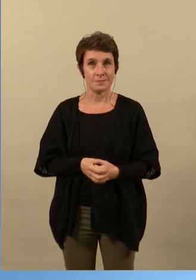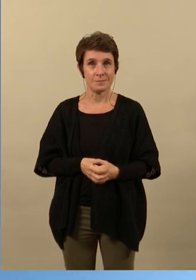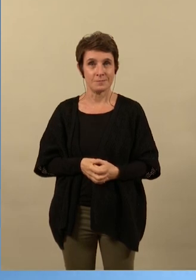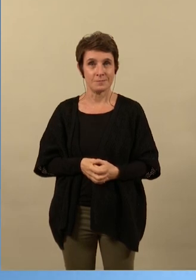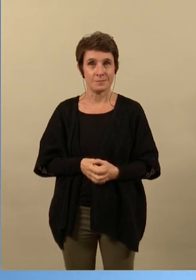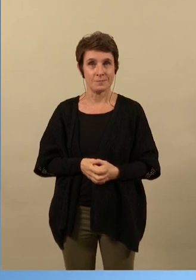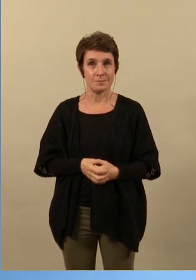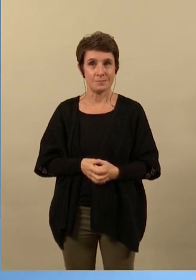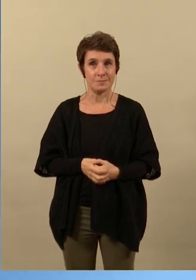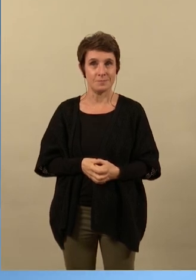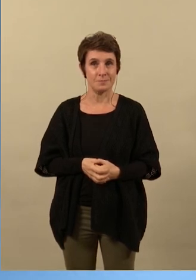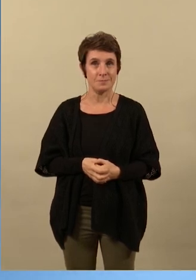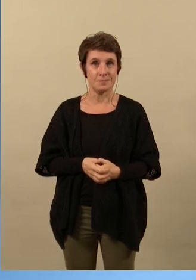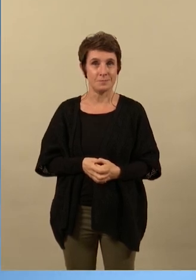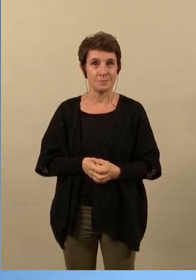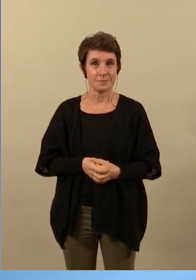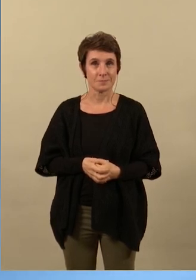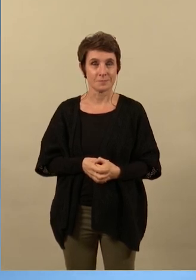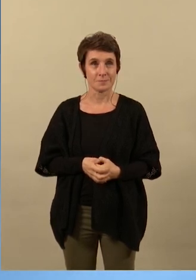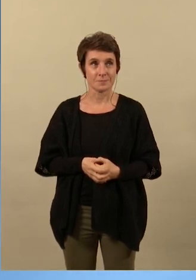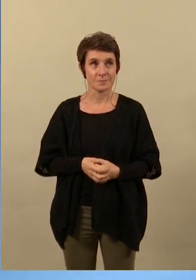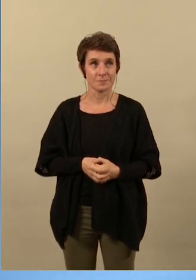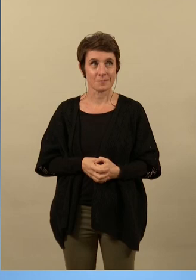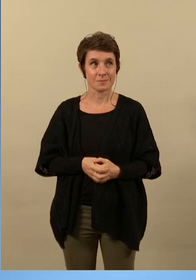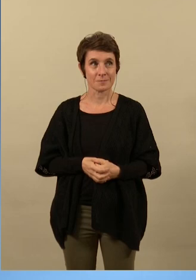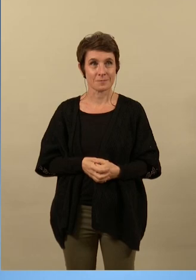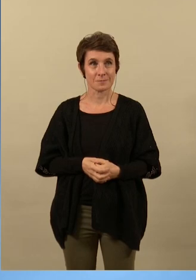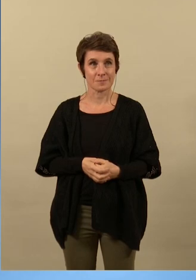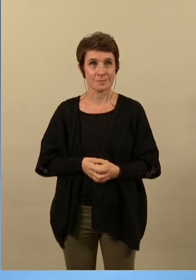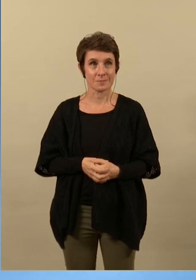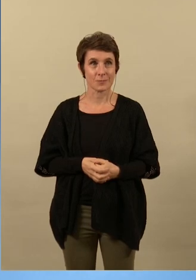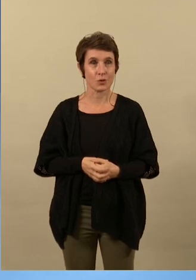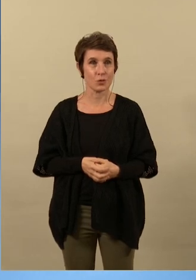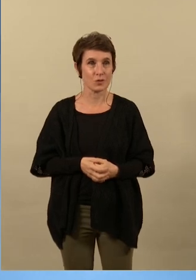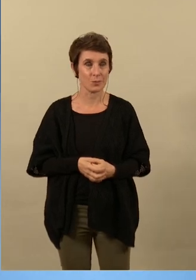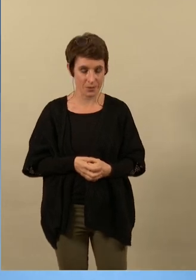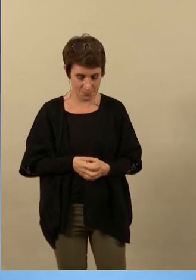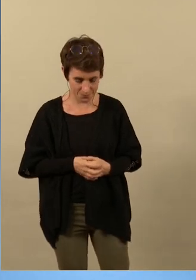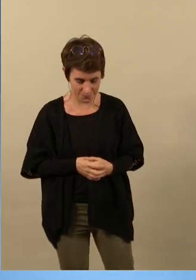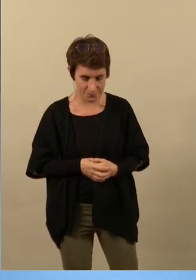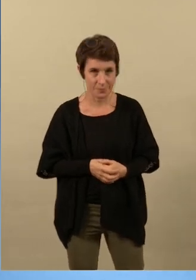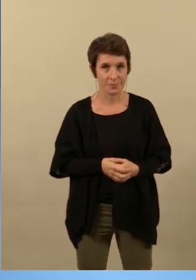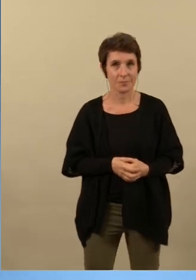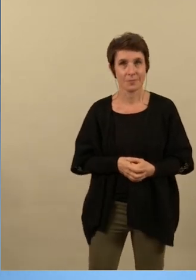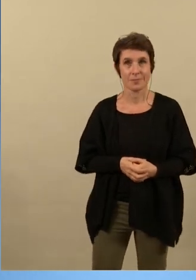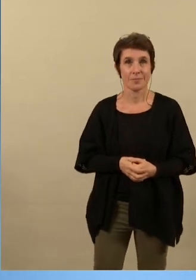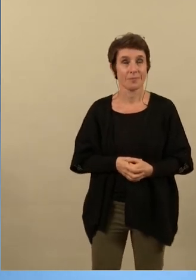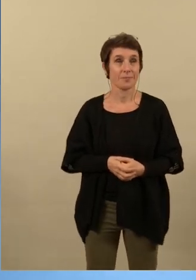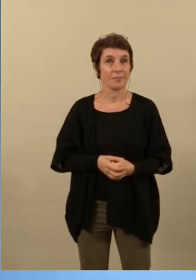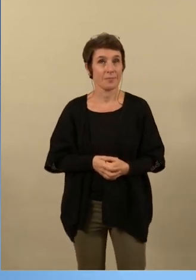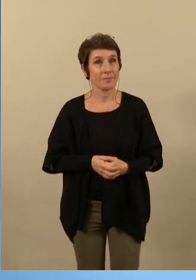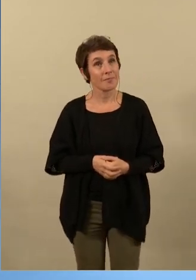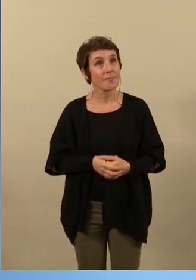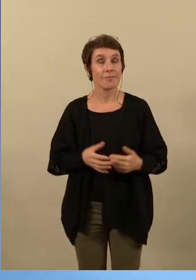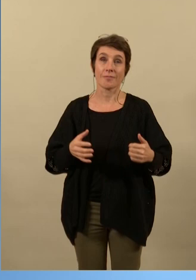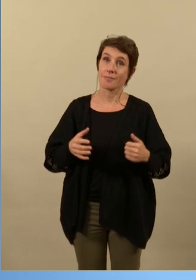retard que le qu'one éce si mire av une autorité tu vois j'ai été obligé de me plier à la majorité pour aller